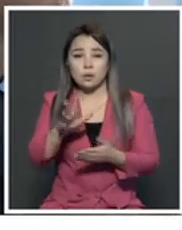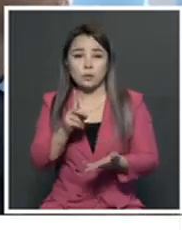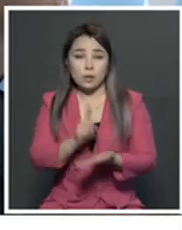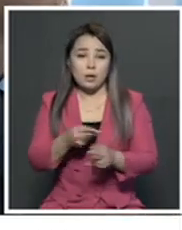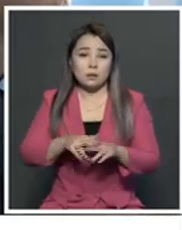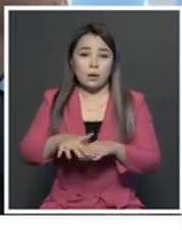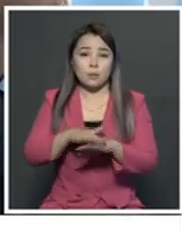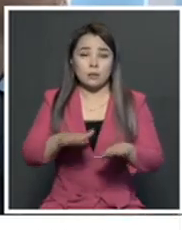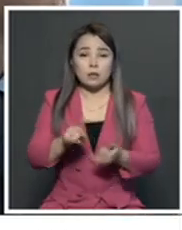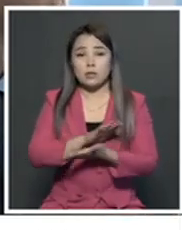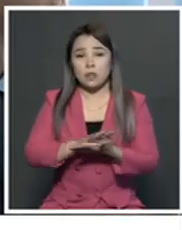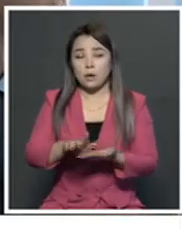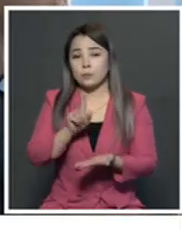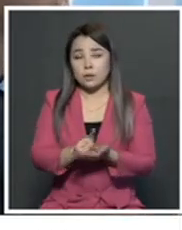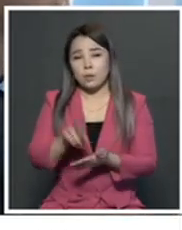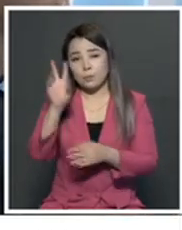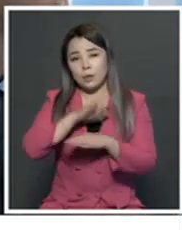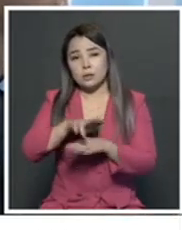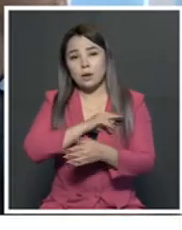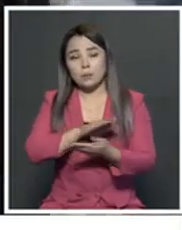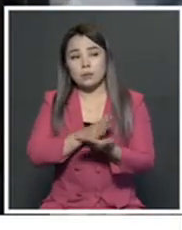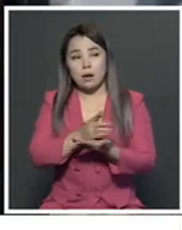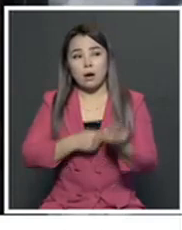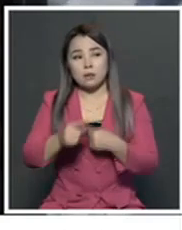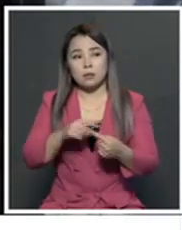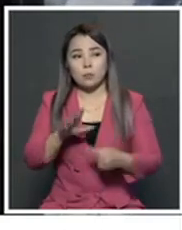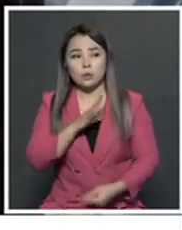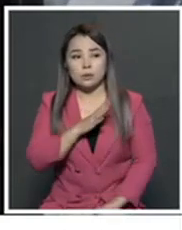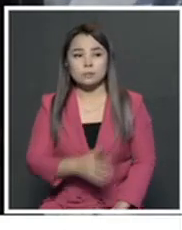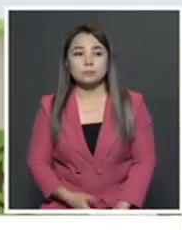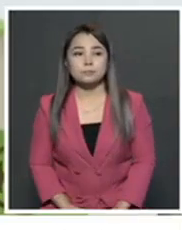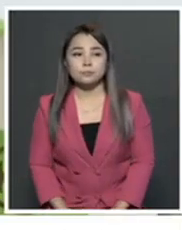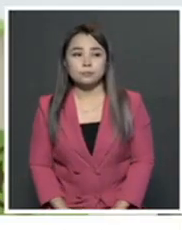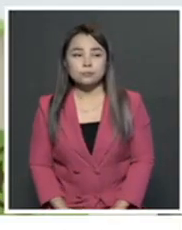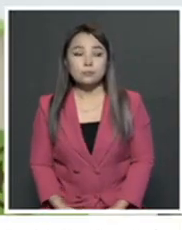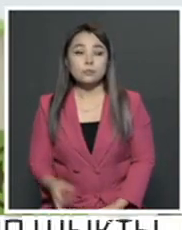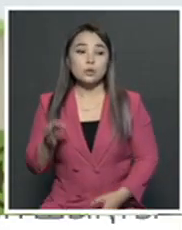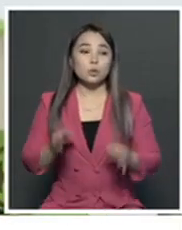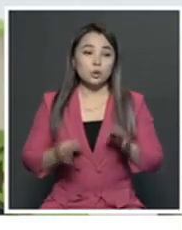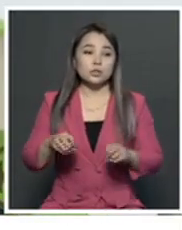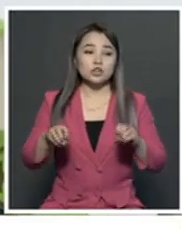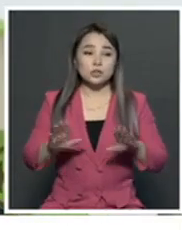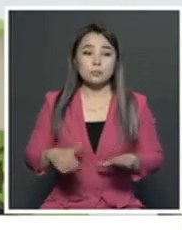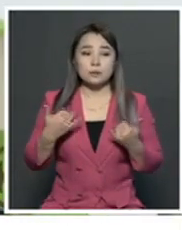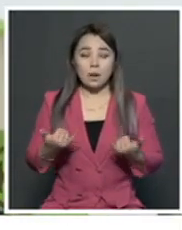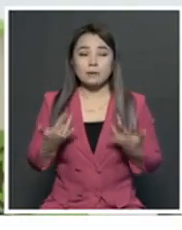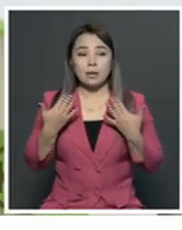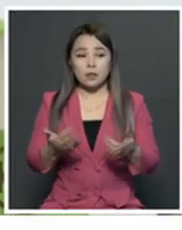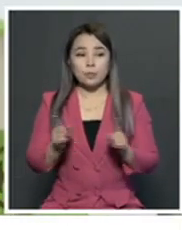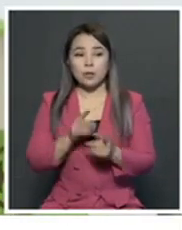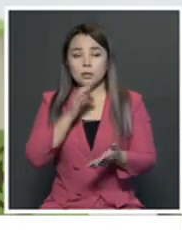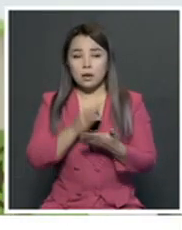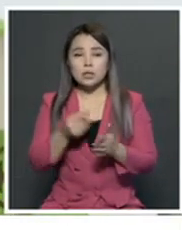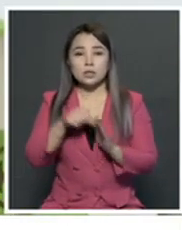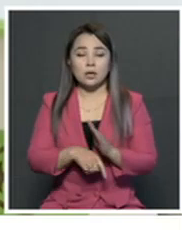қанағаттандырды. Дүйсекенова ақталып шыққан соң мемлекеттік қызметке қайта оралды. Соттың шешімімен талап қоюшының